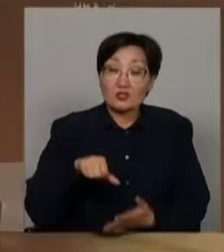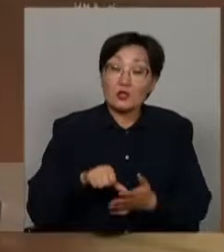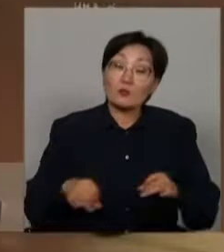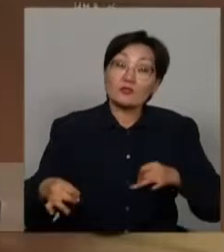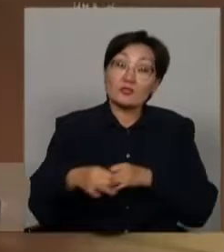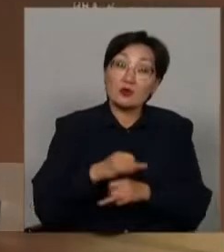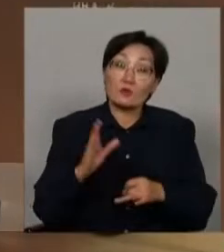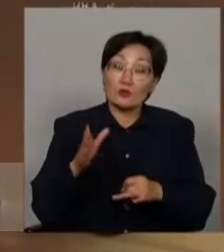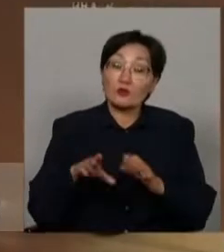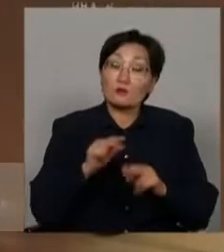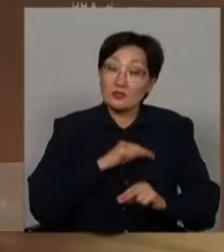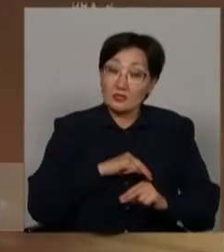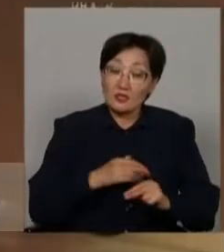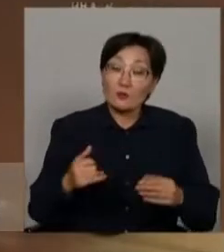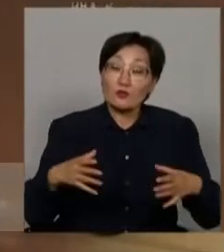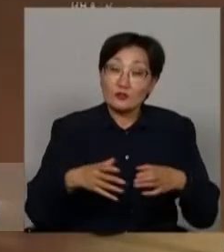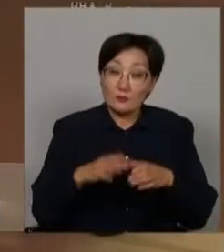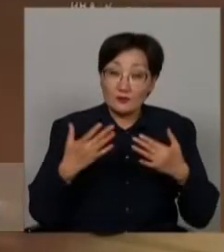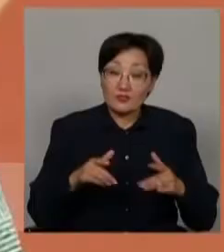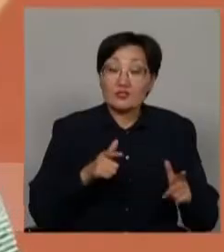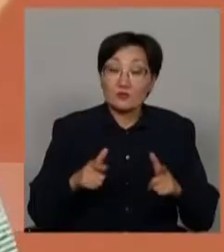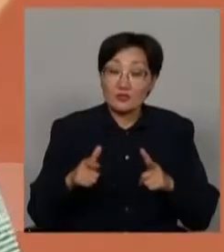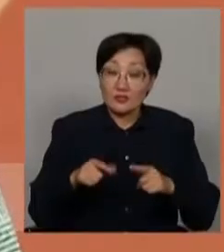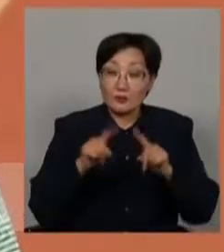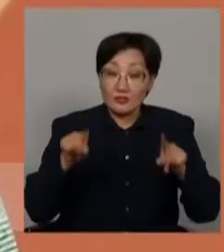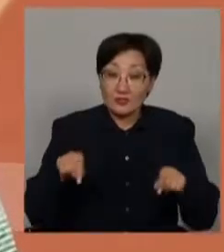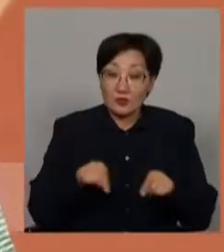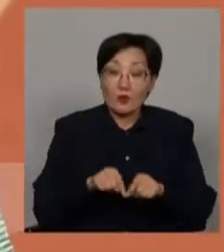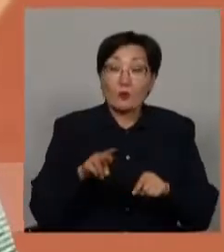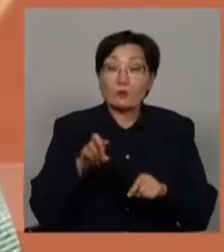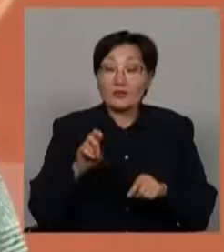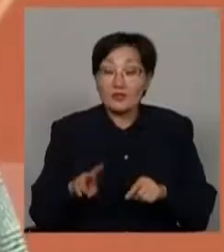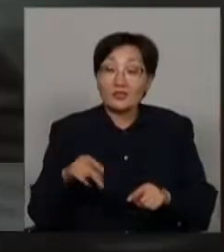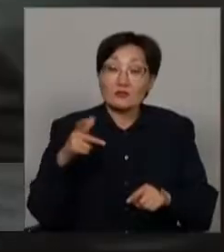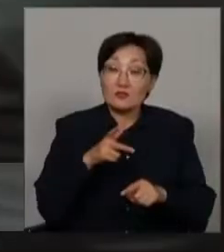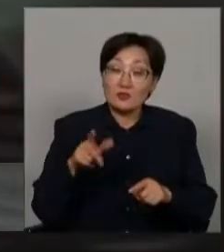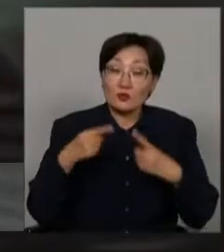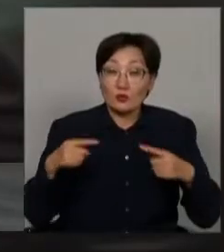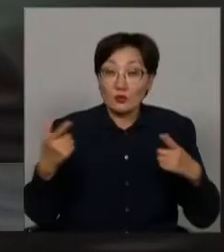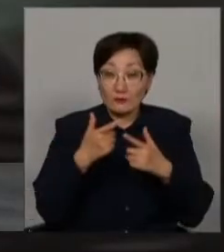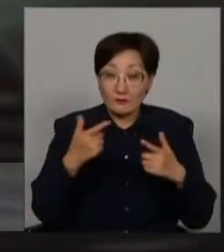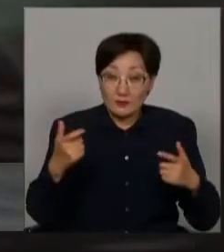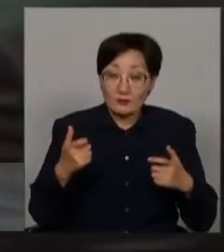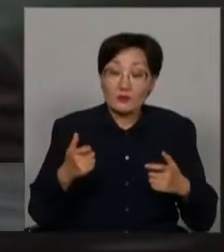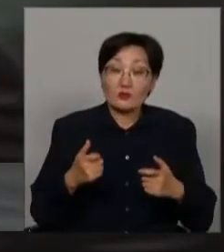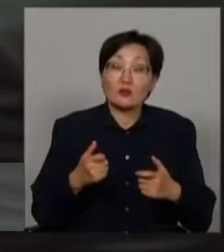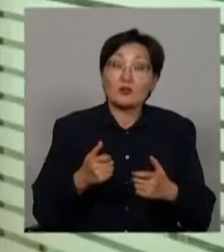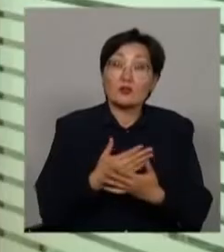обсудили предстоящую работу. Ее команда уже приготовила листовки, баннеры, видеоролики и другие информационные